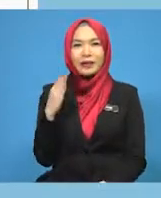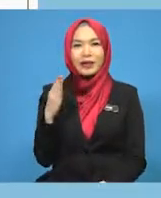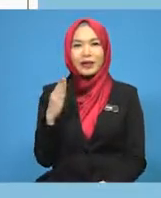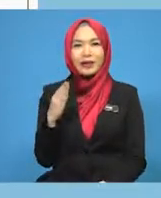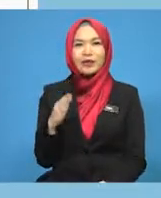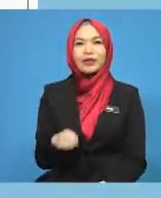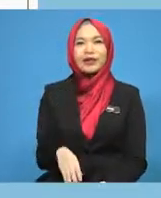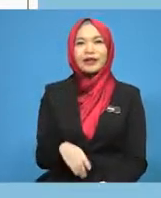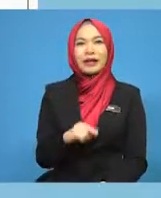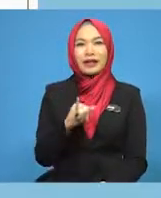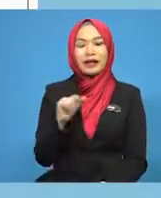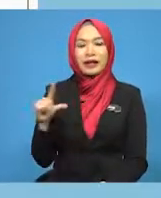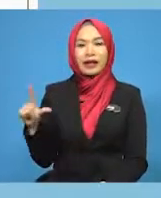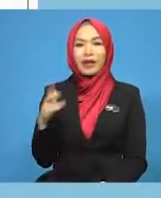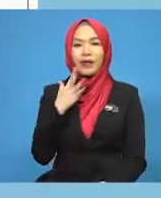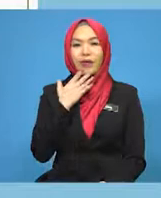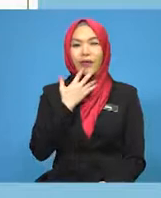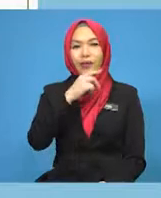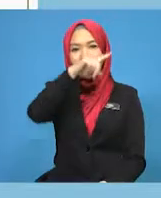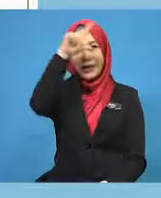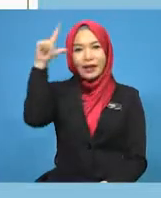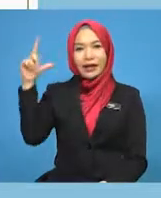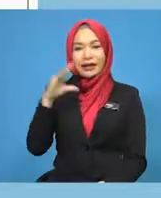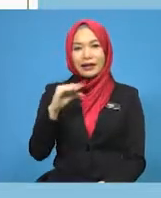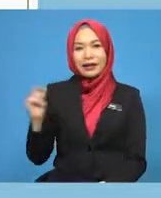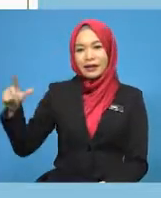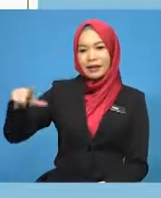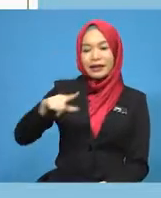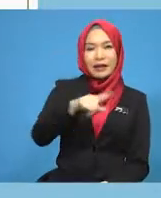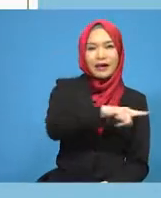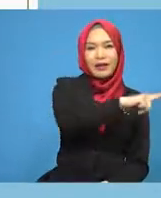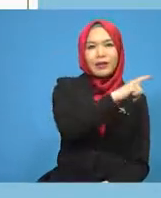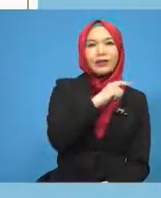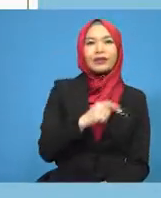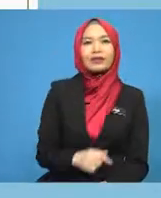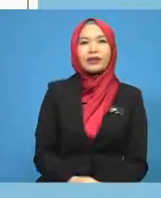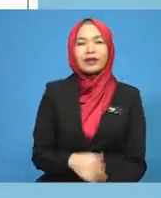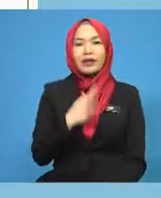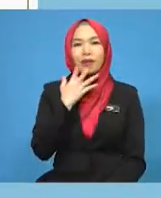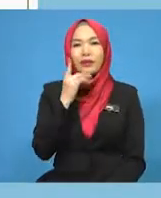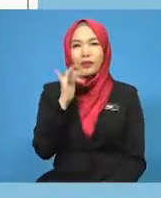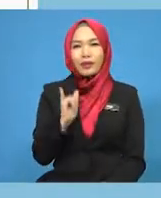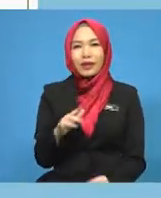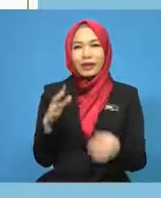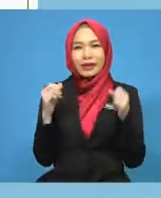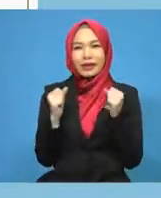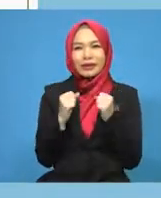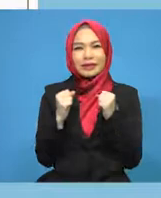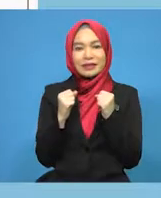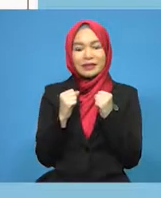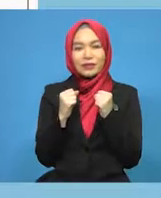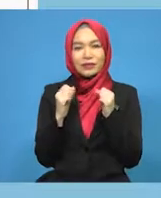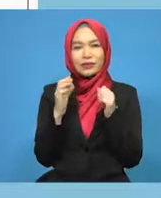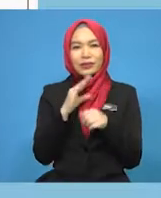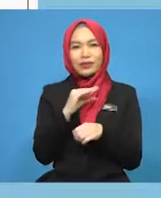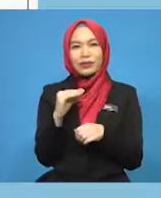laut. Ia memaparkan gambaran yang luas pada ruang, warna yang damai, sejuk dan dapat menenangkan